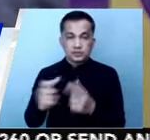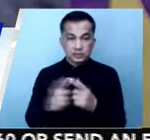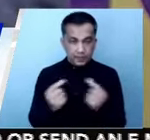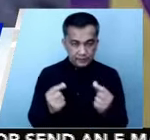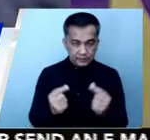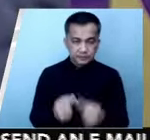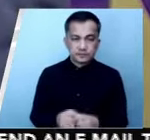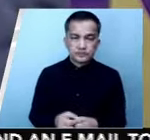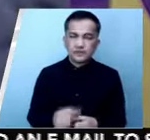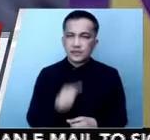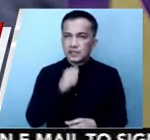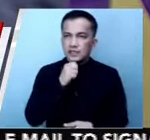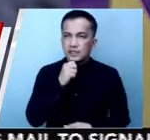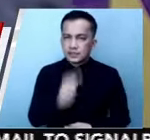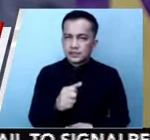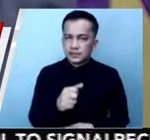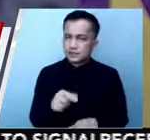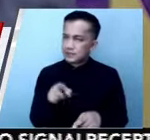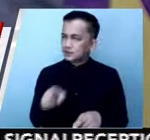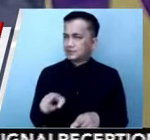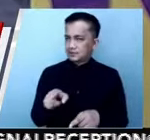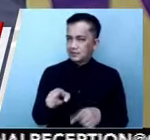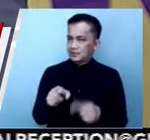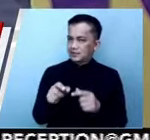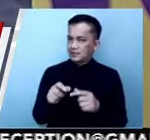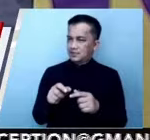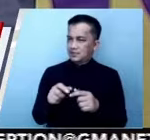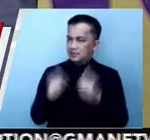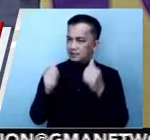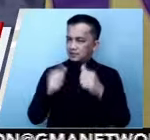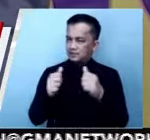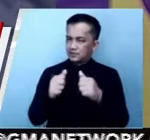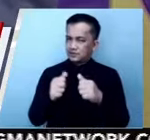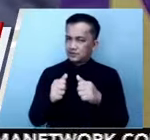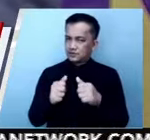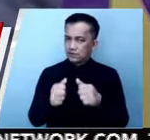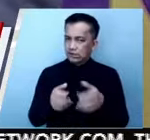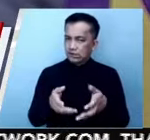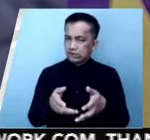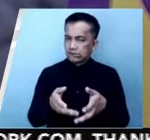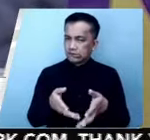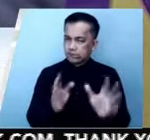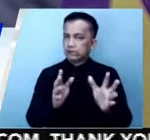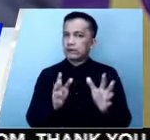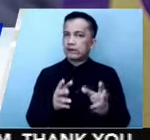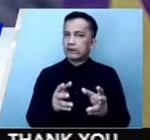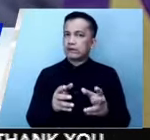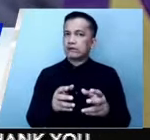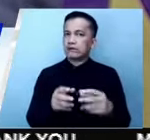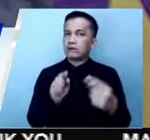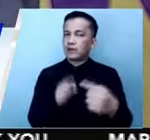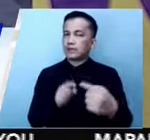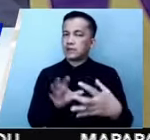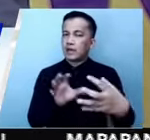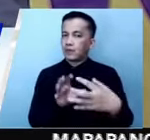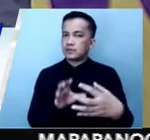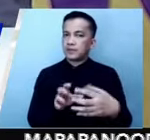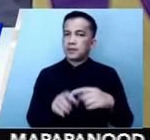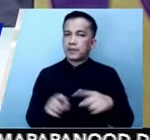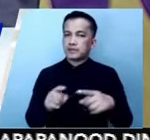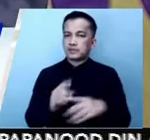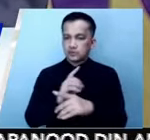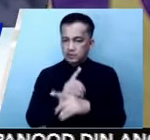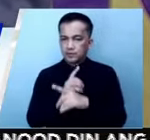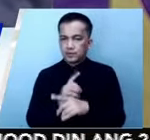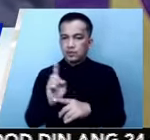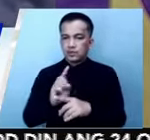ito an arrangement to provoke the status quo. It is mainly to defend what is left of the status